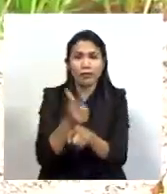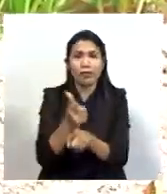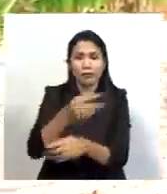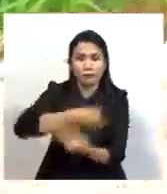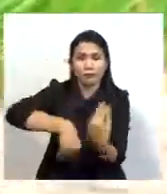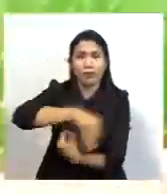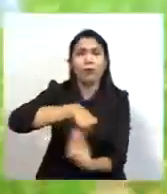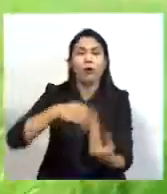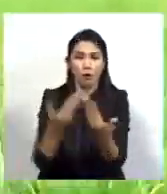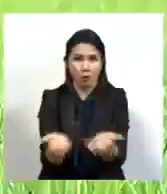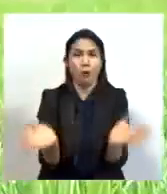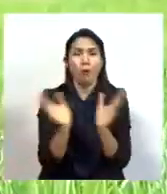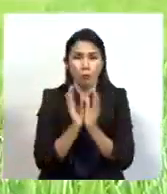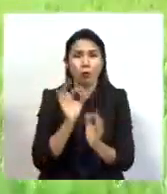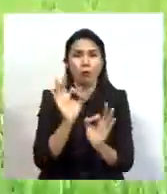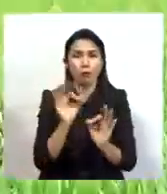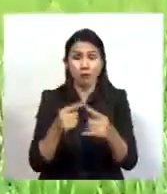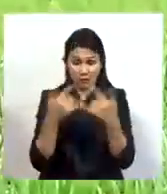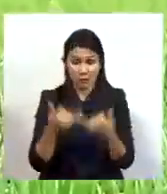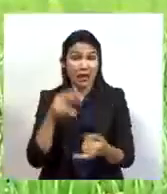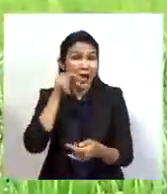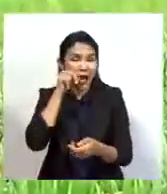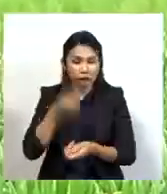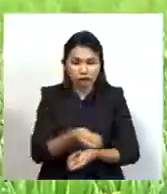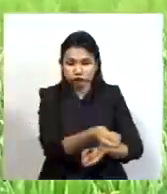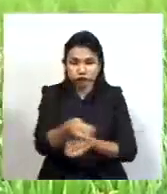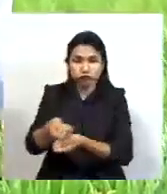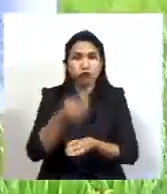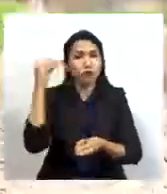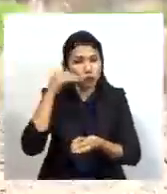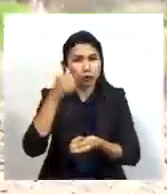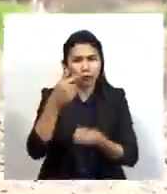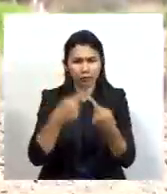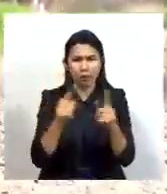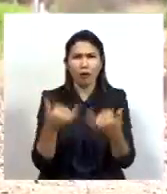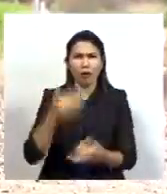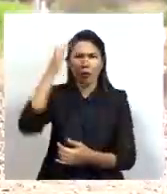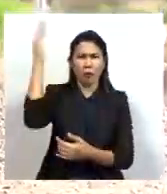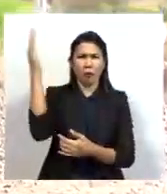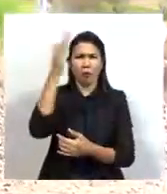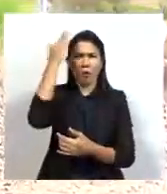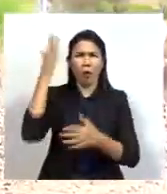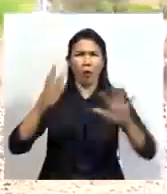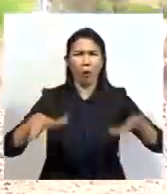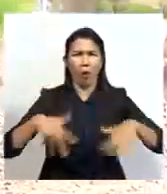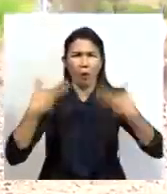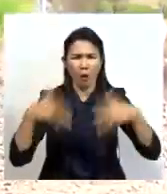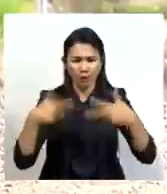ได้แต่ก็ยอมรับนะคะว่าถึงแม้ว่าจะมีน้ำมารดผักทุกวันแต่สภาพอากาศที่ร้อนจัดก็ทำให้ดินเนี่ยร้อนไป